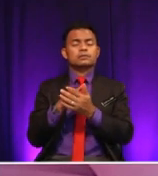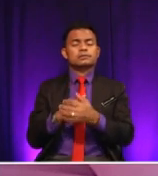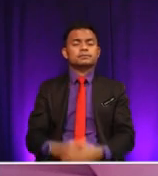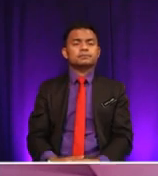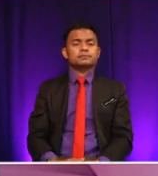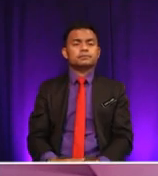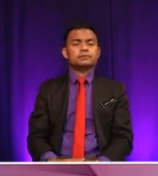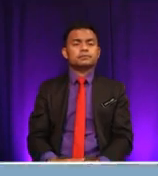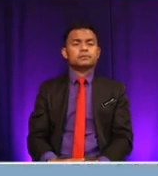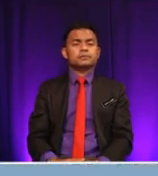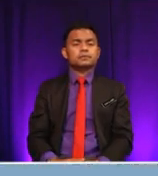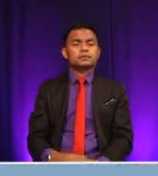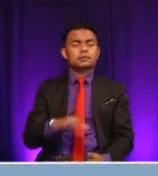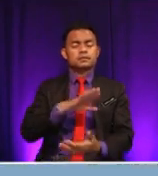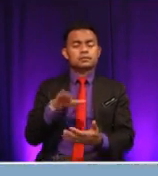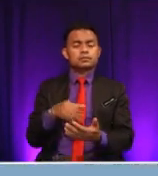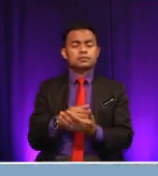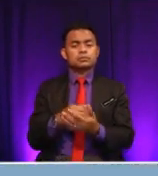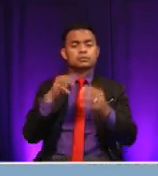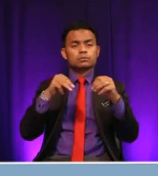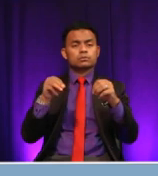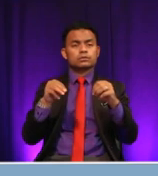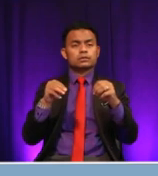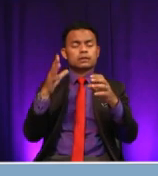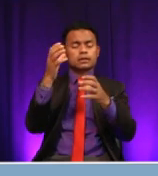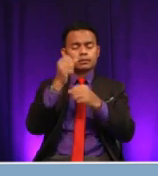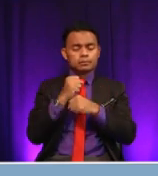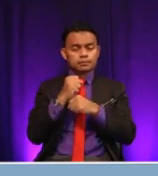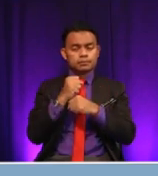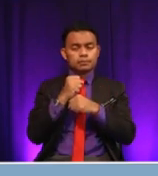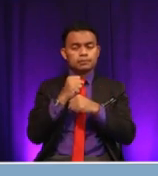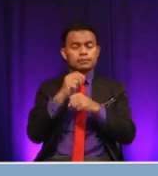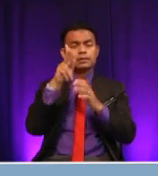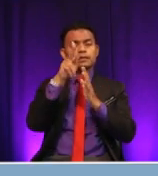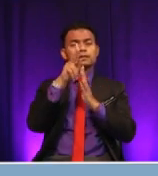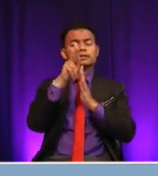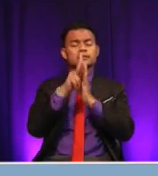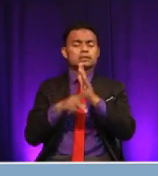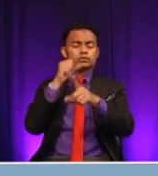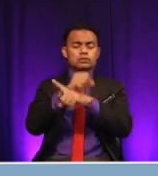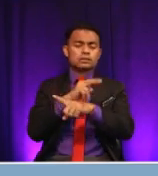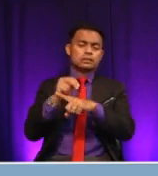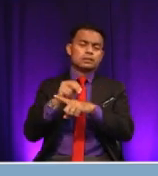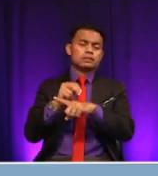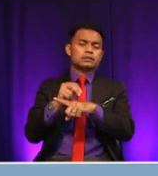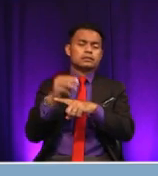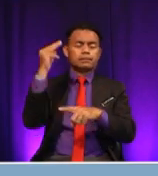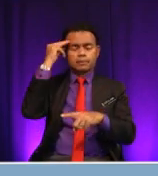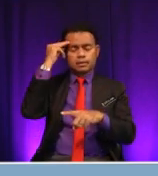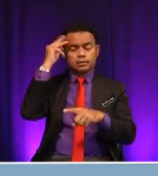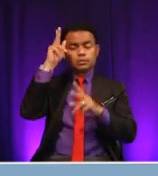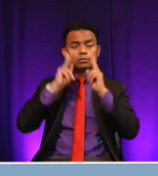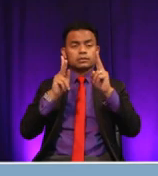semua pelajar yang bakso memori-murid mengambil mata pelajaran kesusastraan melalui komunikasi dapat memahami